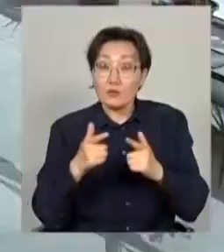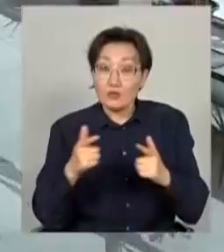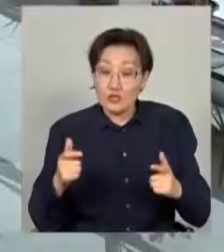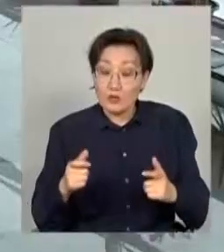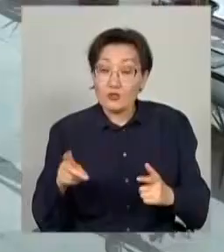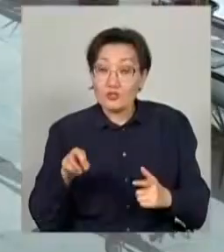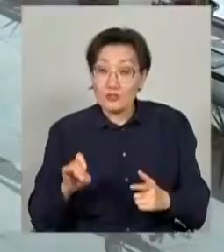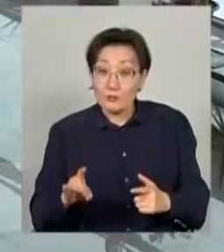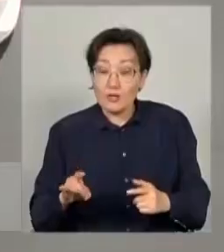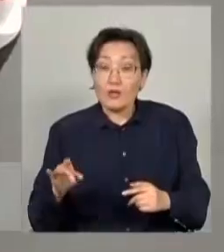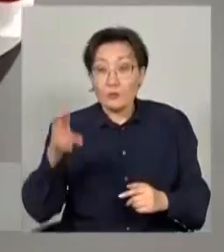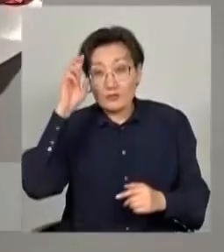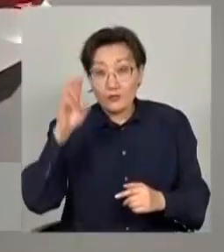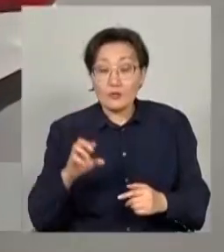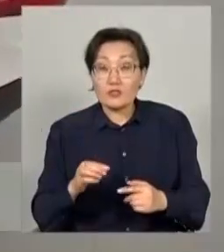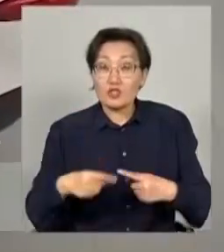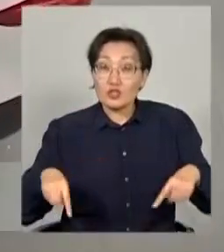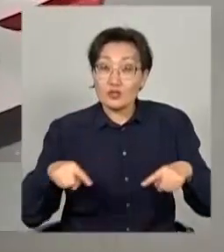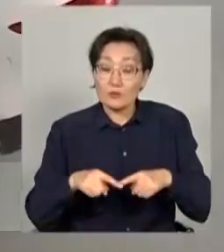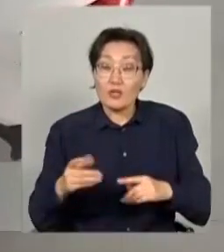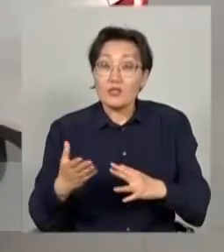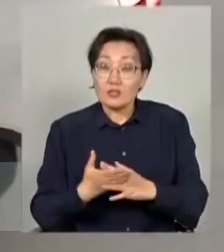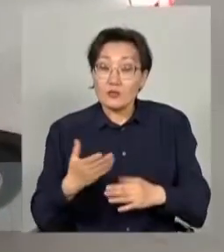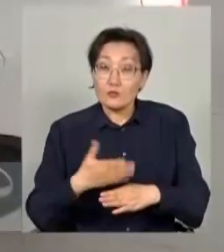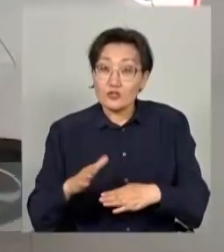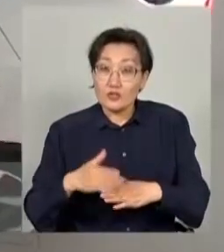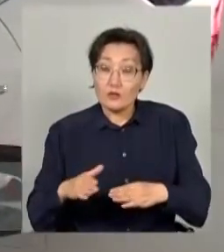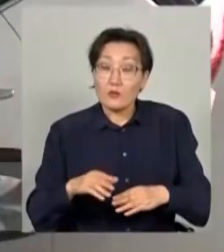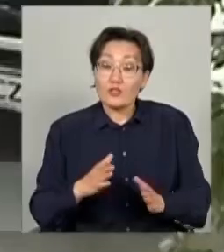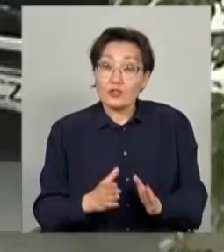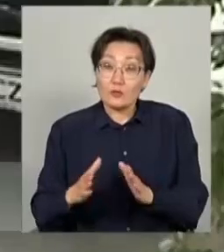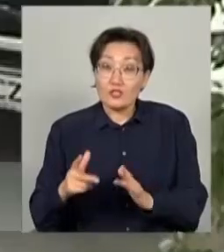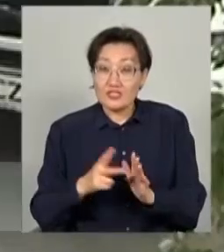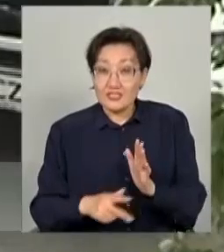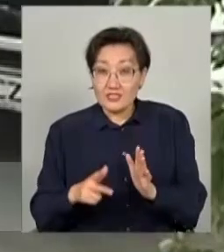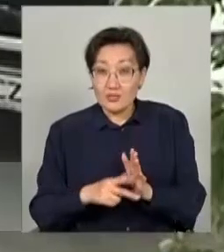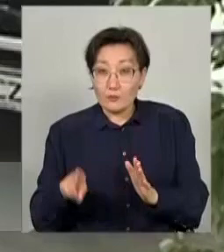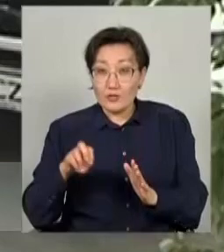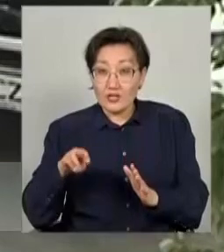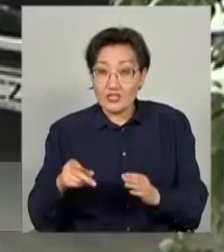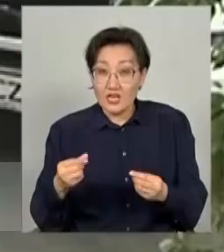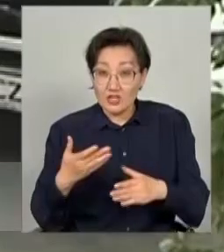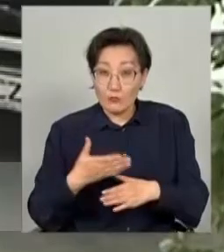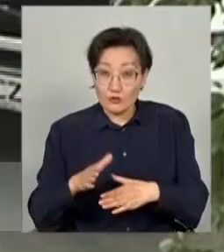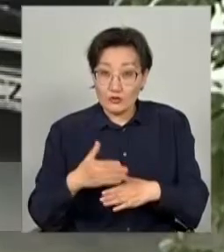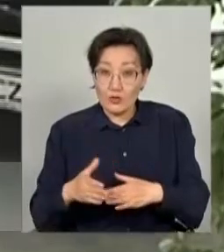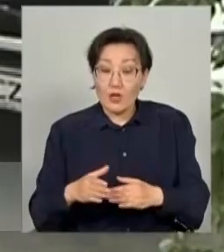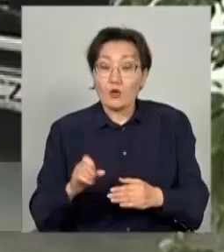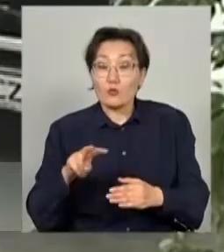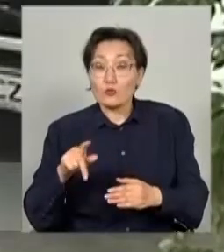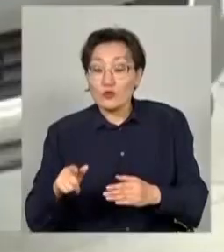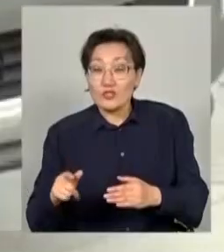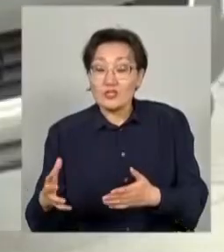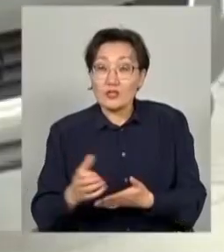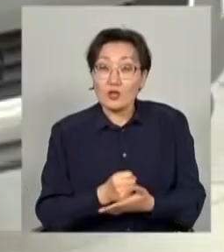Склярдың айтуынша, қазынадан Бәйтерек холдингі мен оның жеңілдікпен несиелендіру құрылымына 88 миллиард теңге бөлінген. Утиль алым қаржысынан